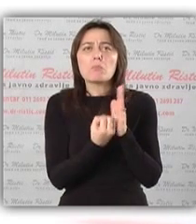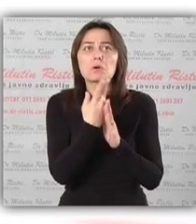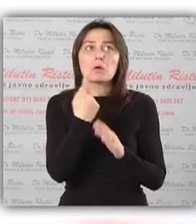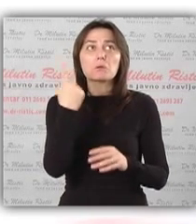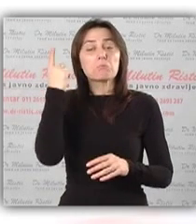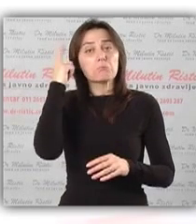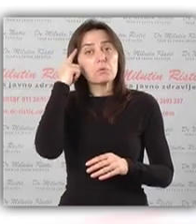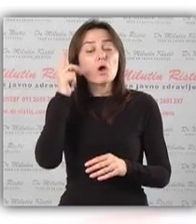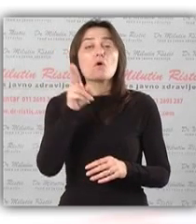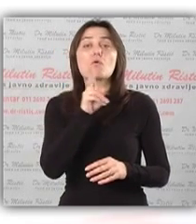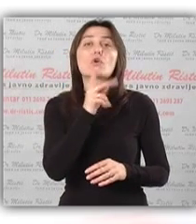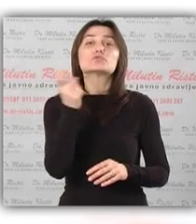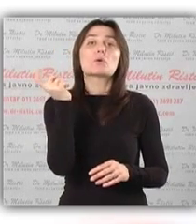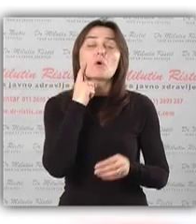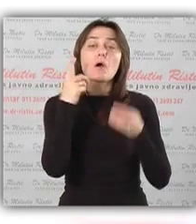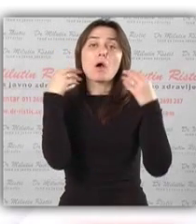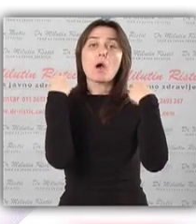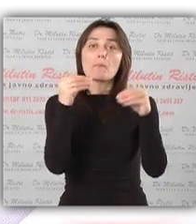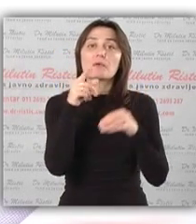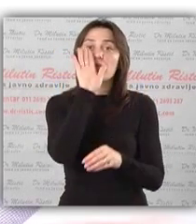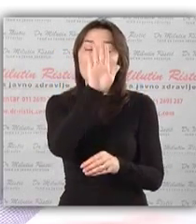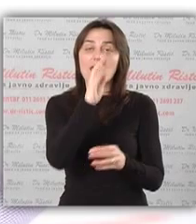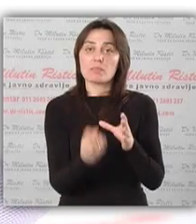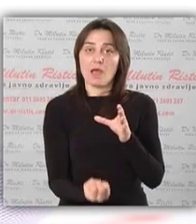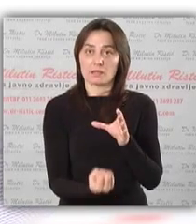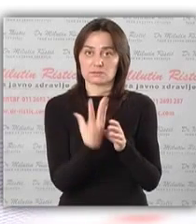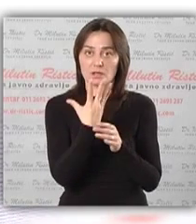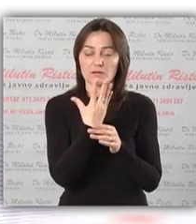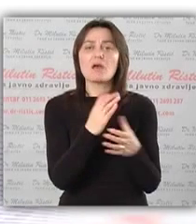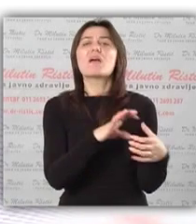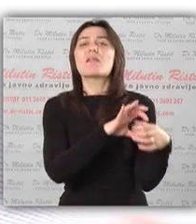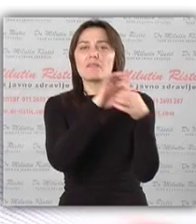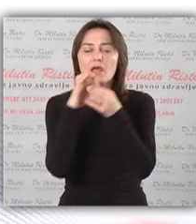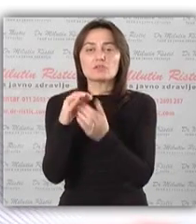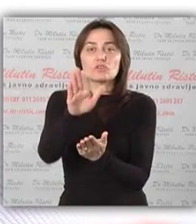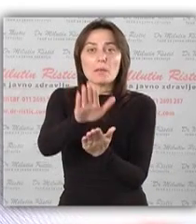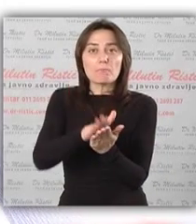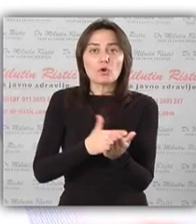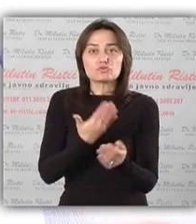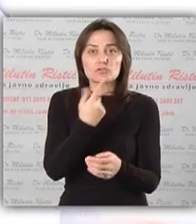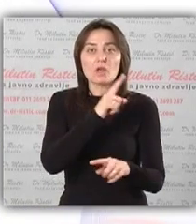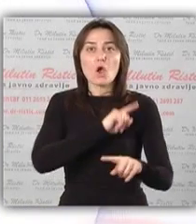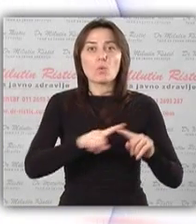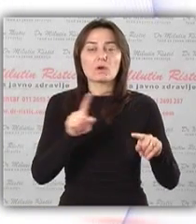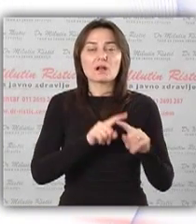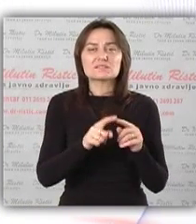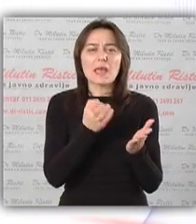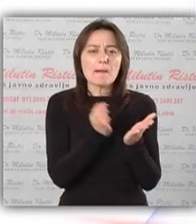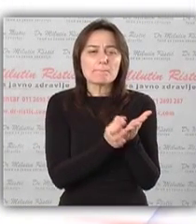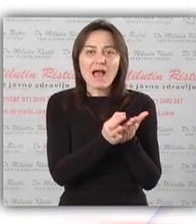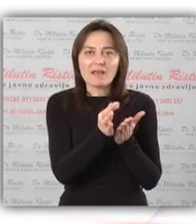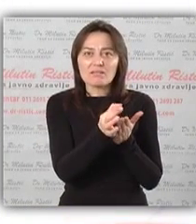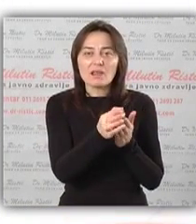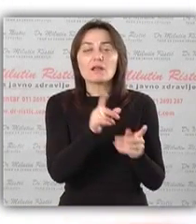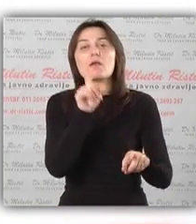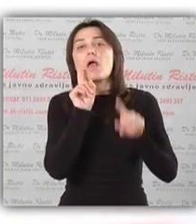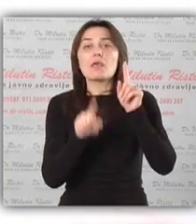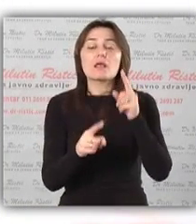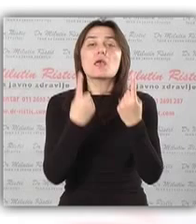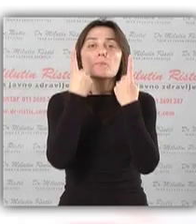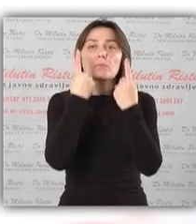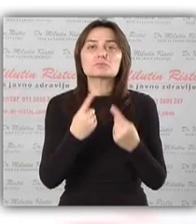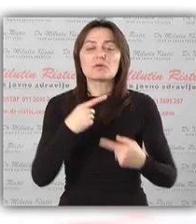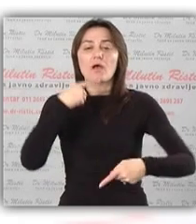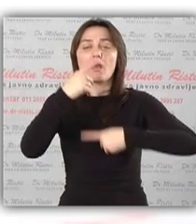na mnogobrojnim teorijama koje su pokušavale da objasne njen nastanak. Najčešće polaze od toga da su uzročnici